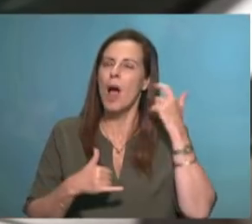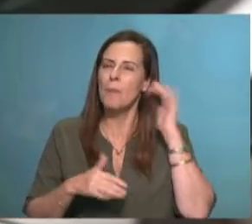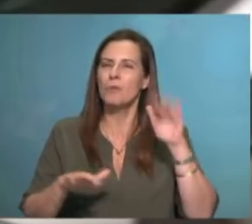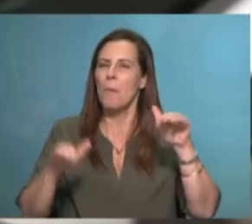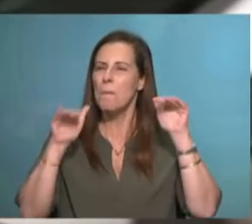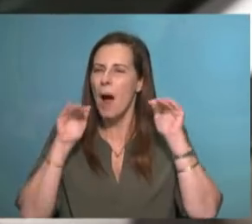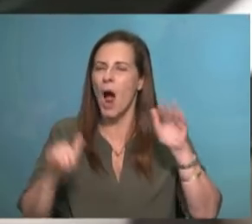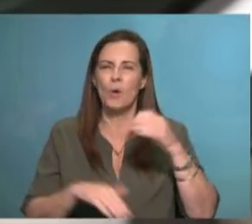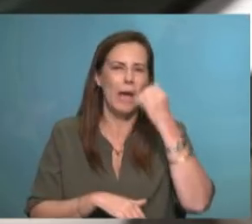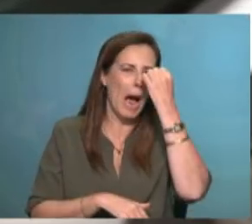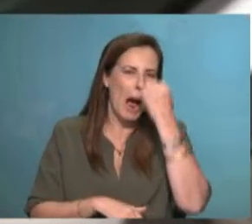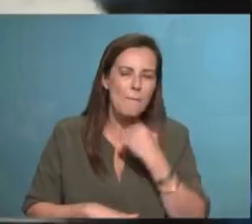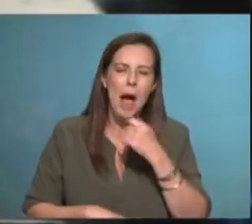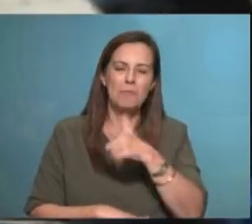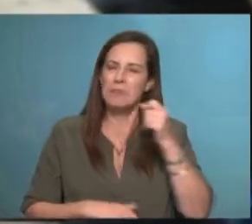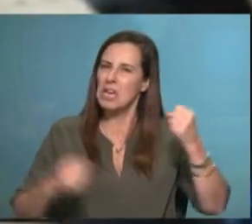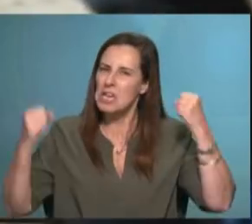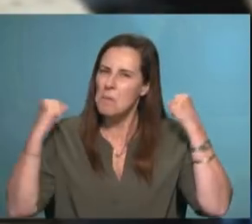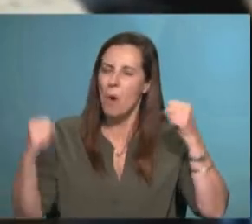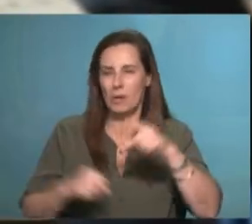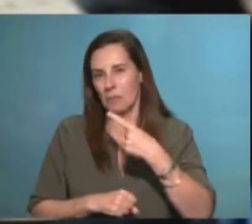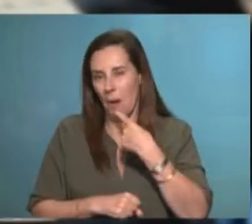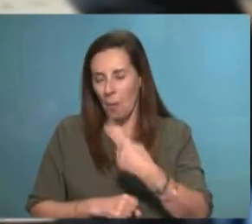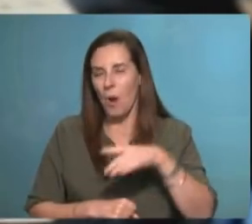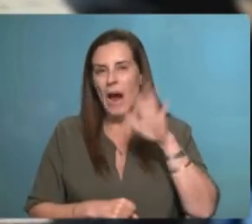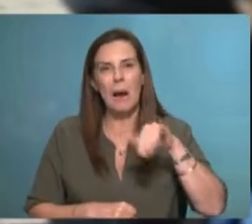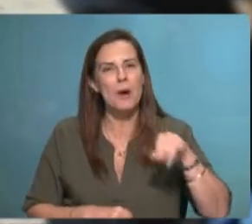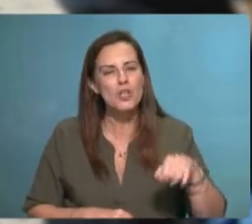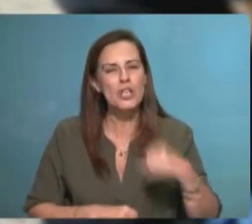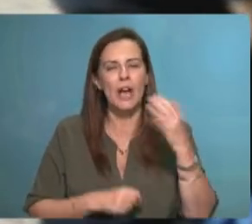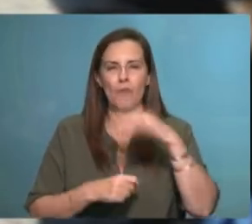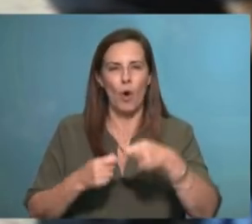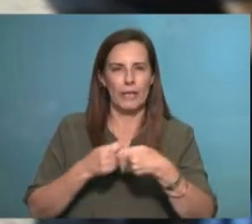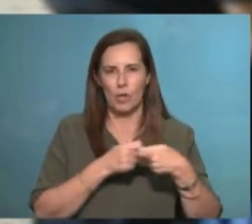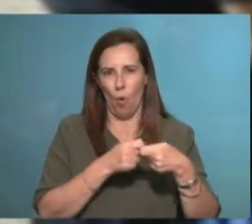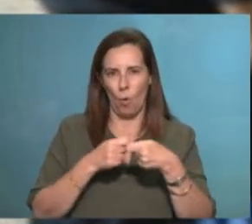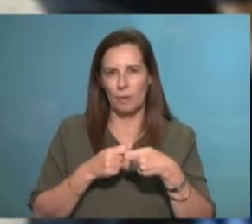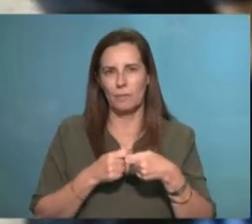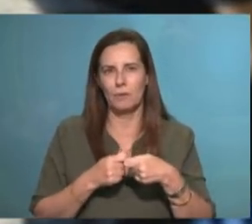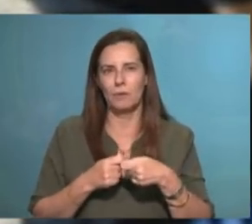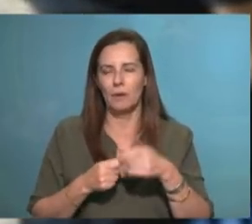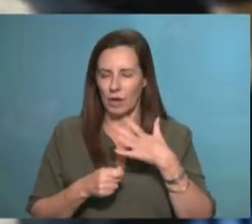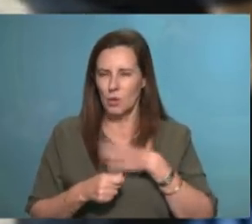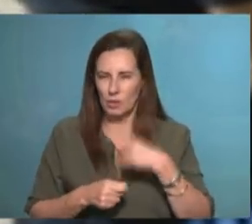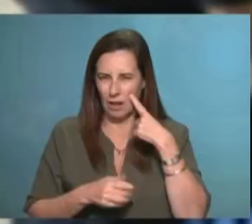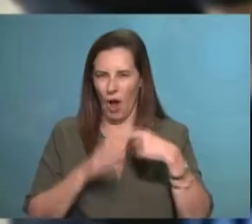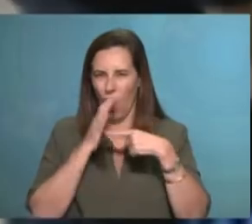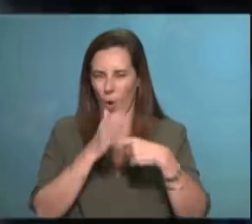של חמאס, פיגוע הירואי, כך הם טוענים, וגם הג'יהאד וארגונים אחרים. הנה, אני רוצה להשמיע לך היום,